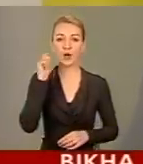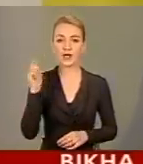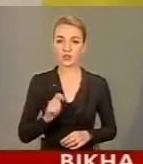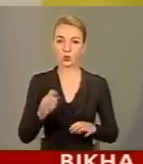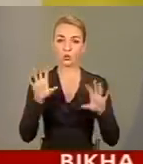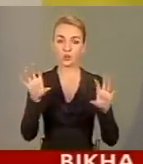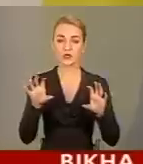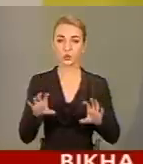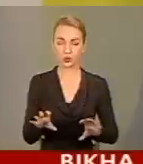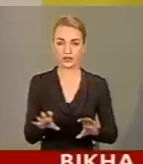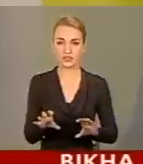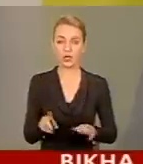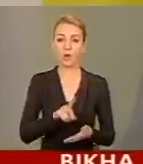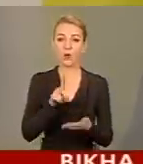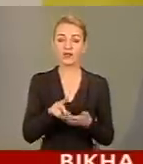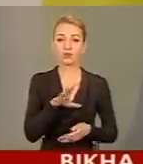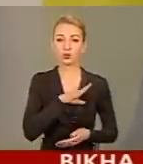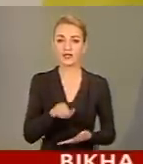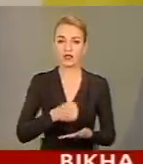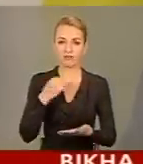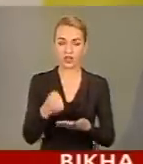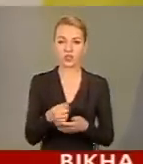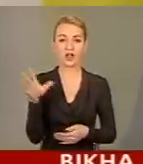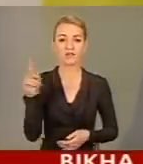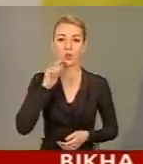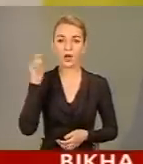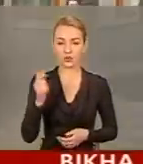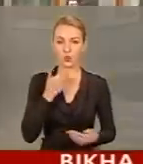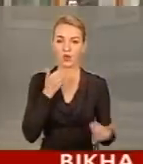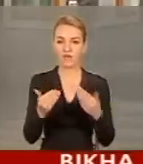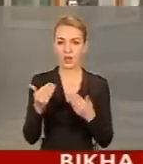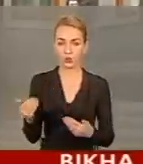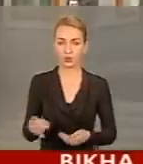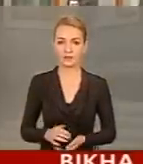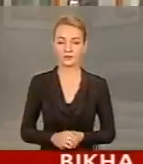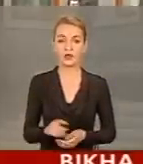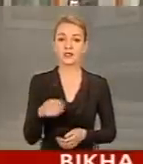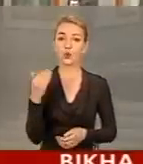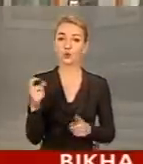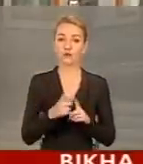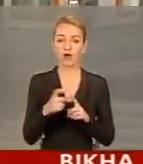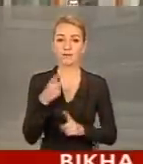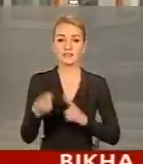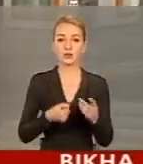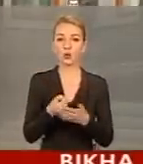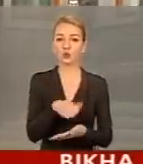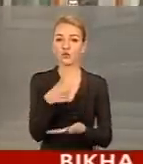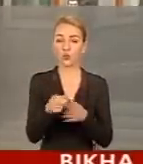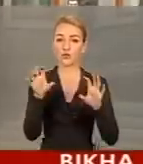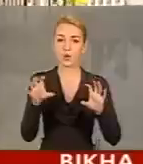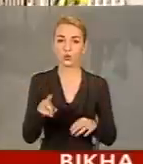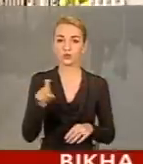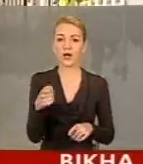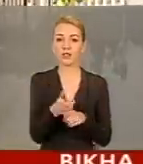української конституції повинні бути затверджені на всеукраїнському референдумі. За його словами, зміни до основного закону